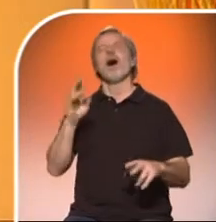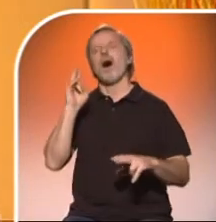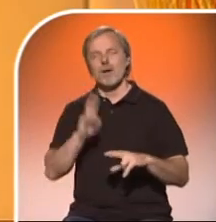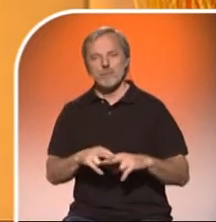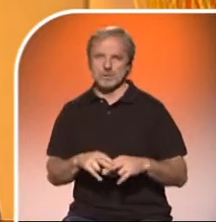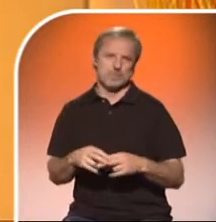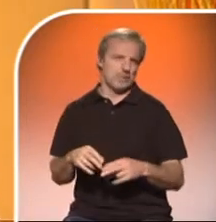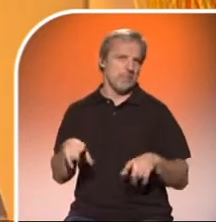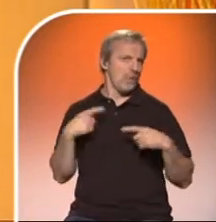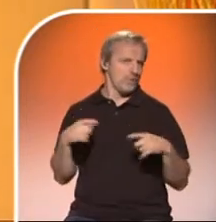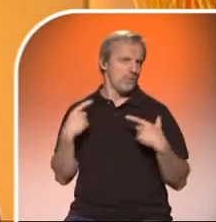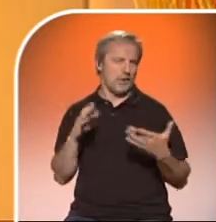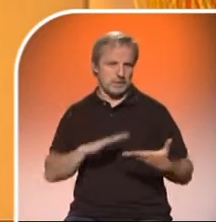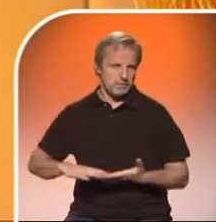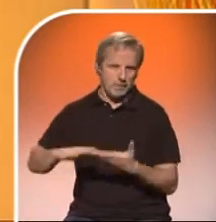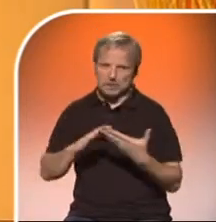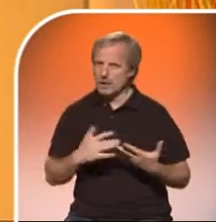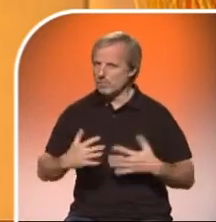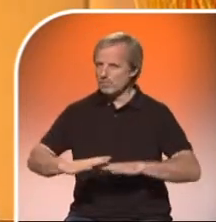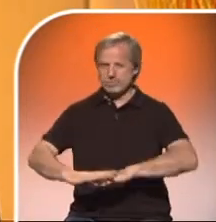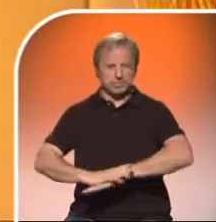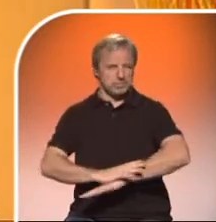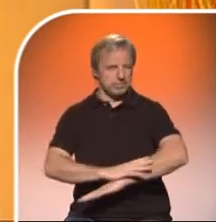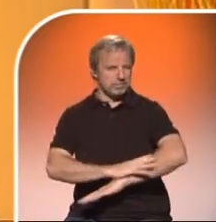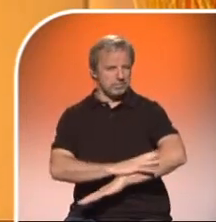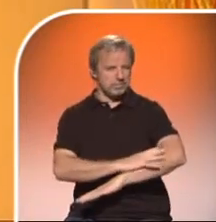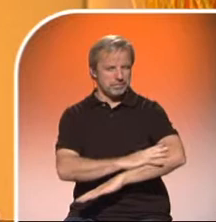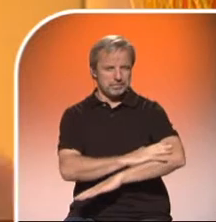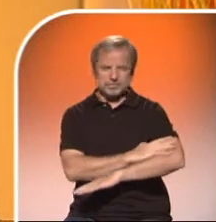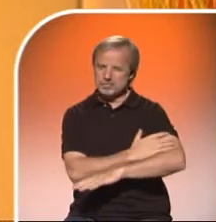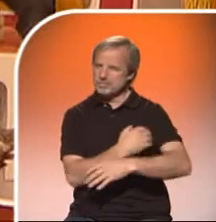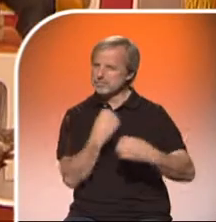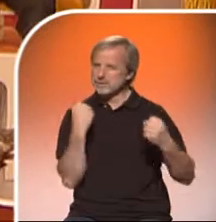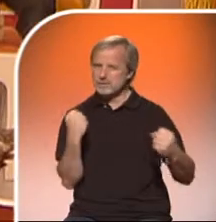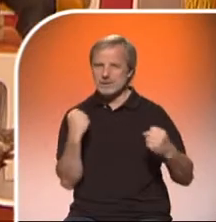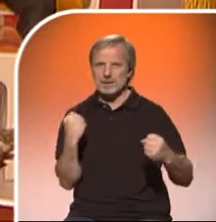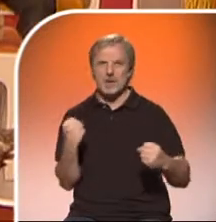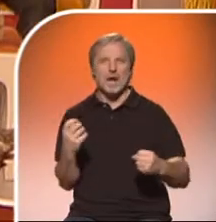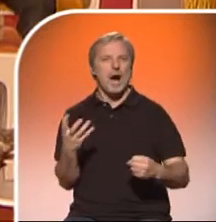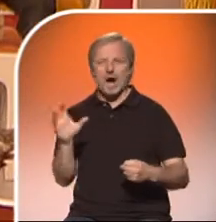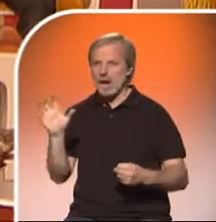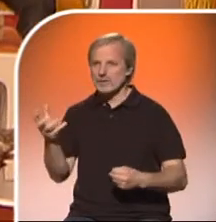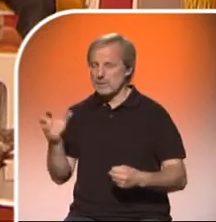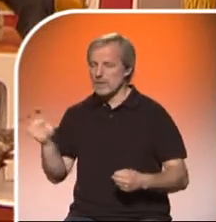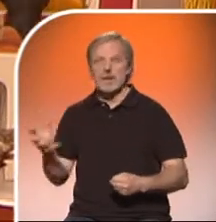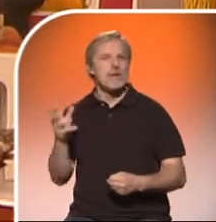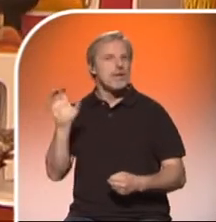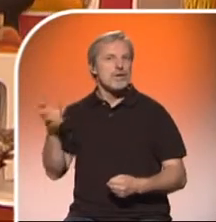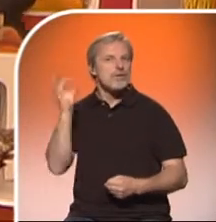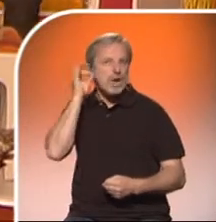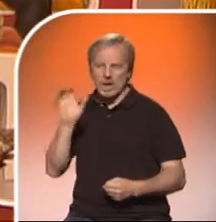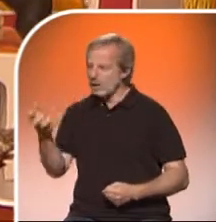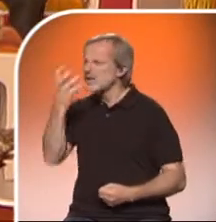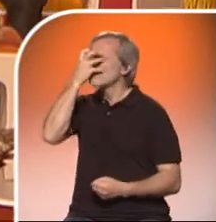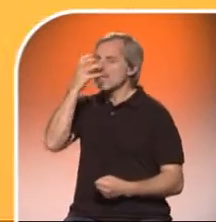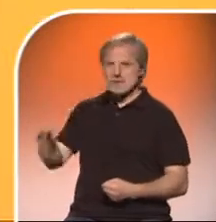že jako ty emoce byly tak silné, že jsem právě ženě vzal ten kyslík a musel jsem se nadechnout, protože jsem byl